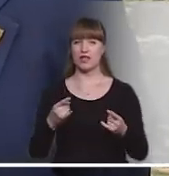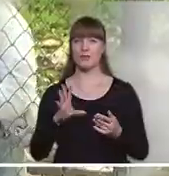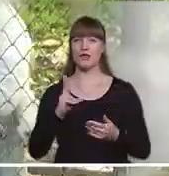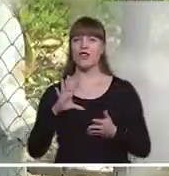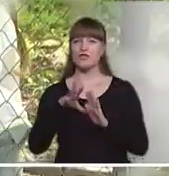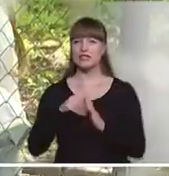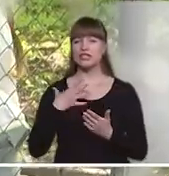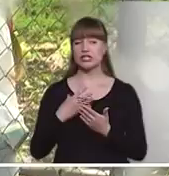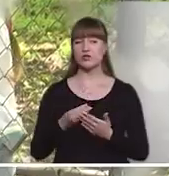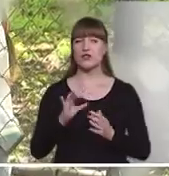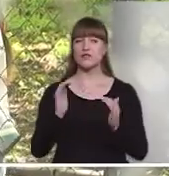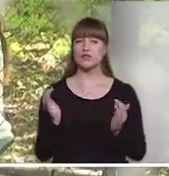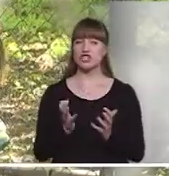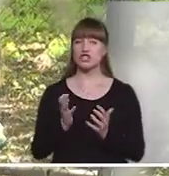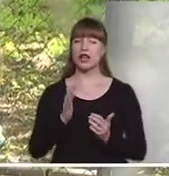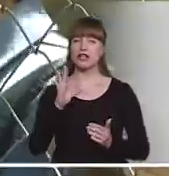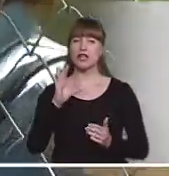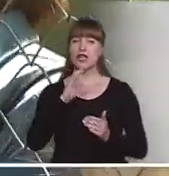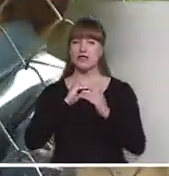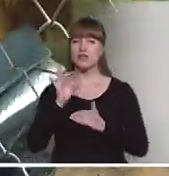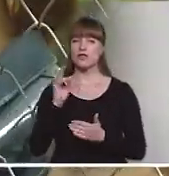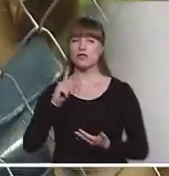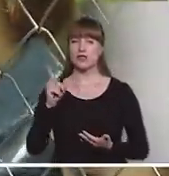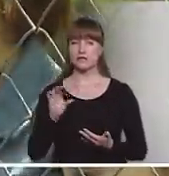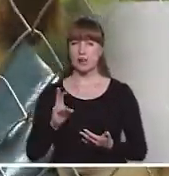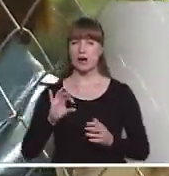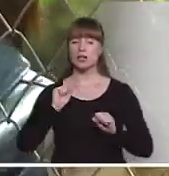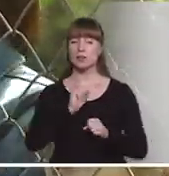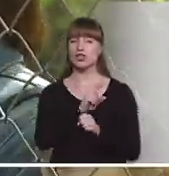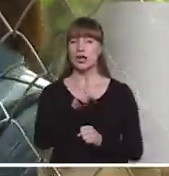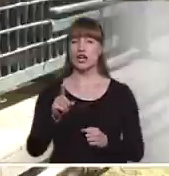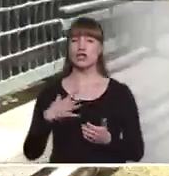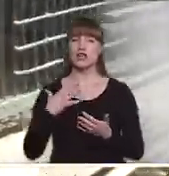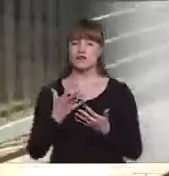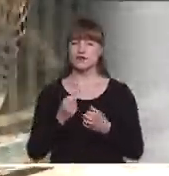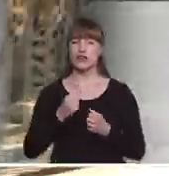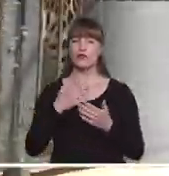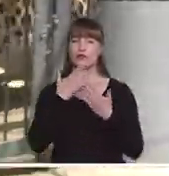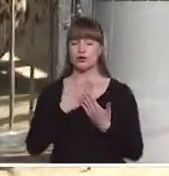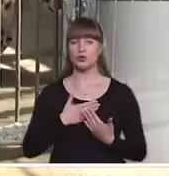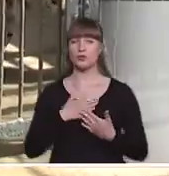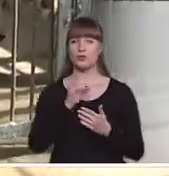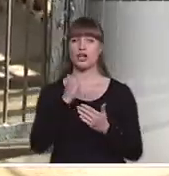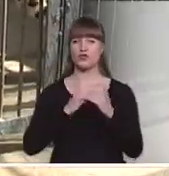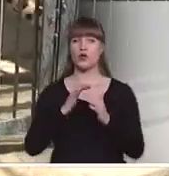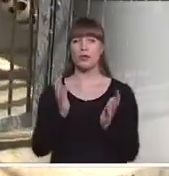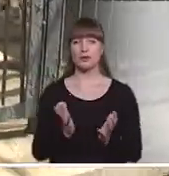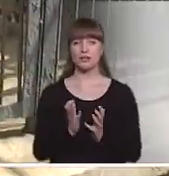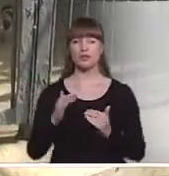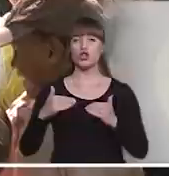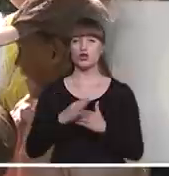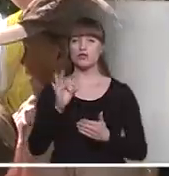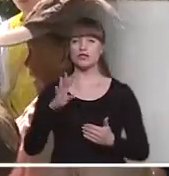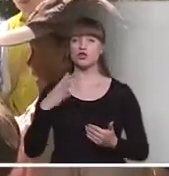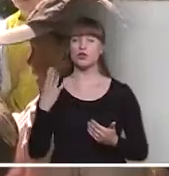каналом. Внести свой вклад в содержание зверей в ростовском зоопарке может каждый из нас, взяв под опеку любимое животное. Юлия